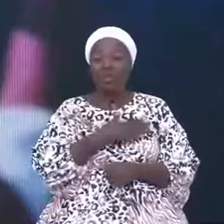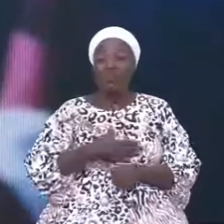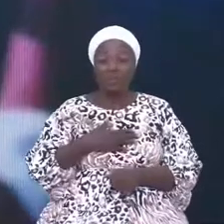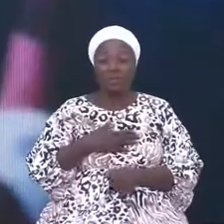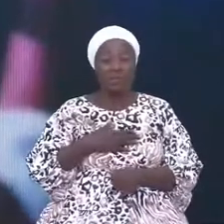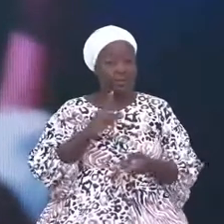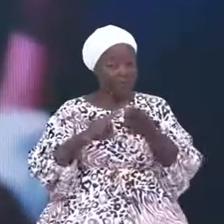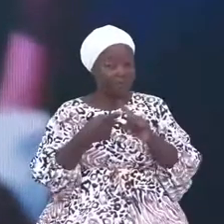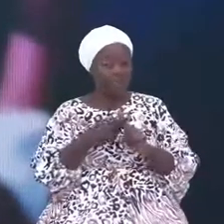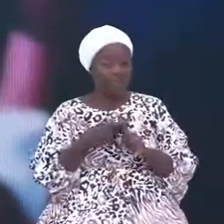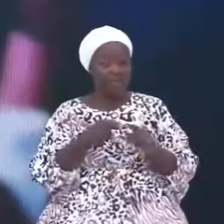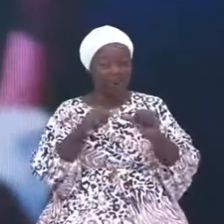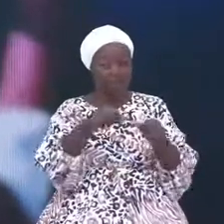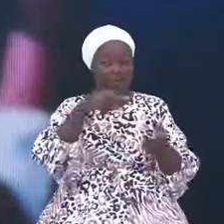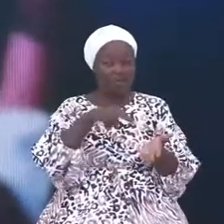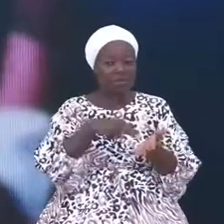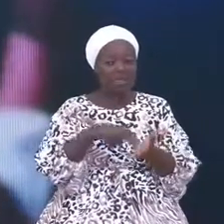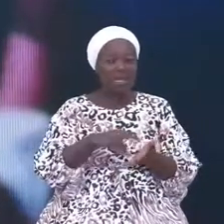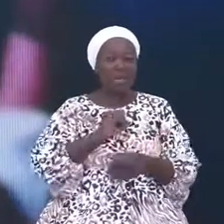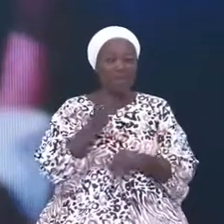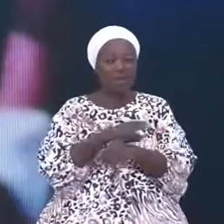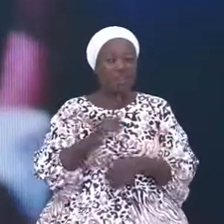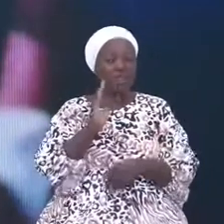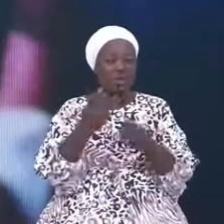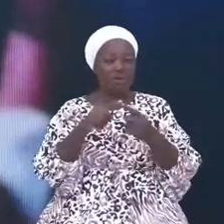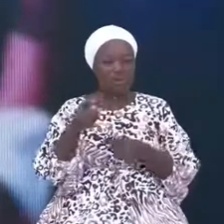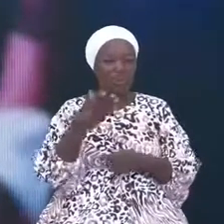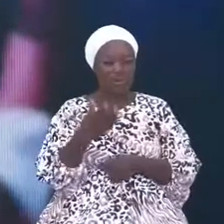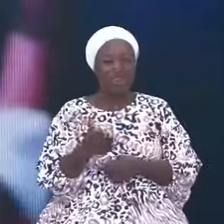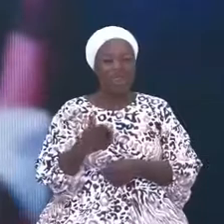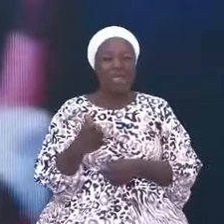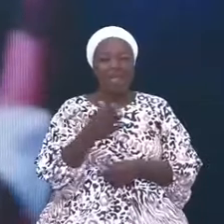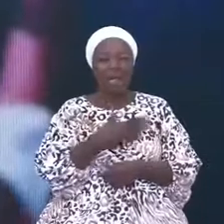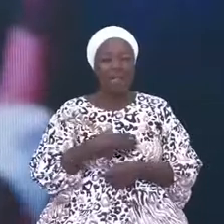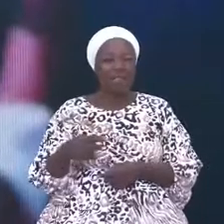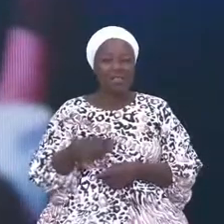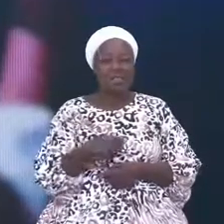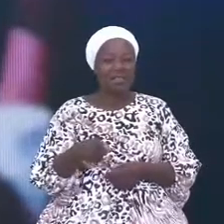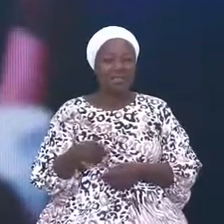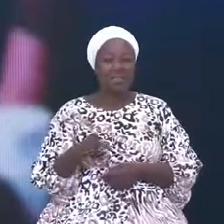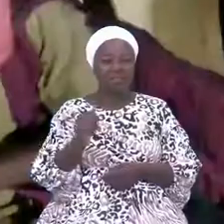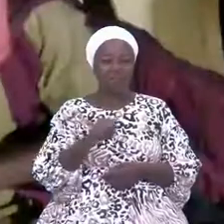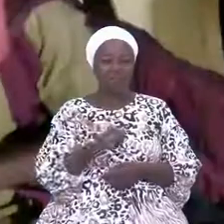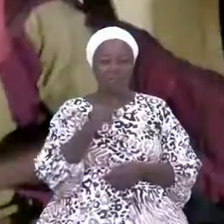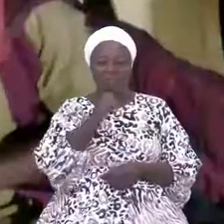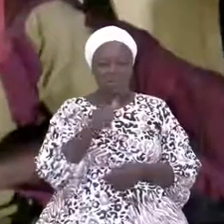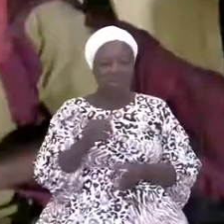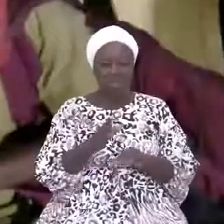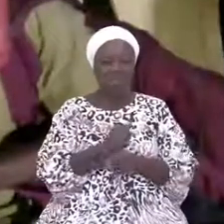Amen. Que Dieu vous bénisse. Cher ami, toujours debout, nos conseillers viendront à vous